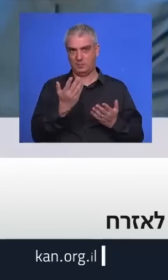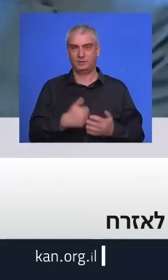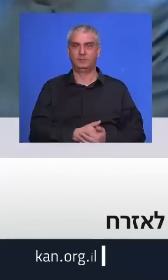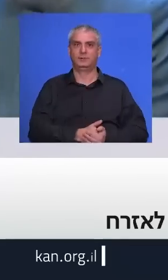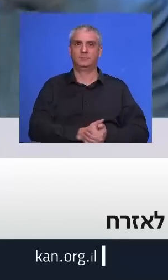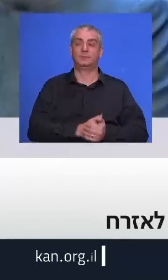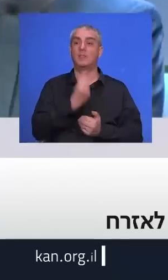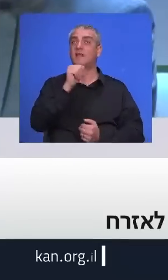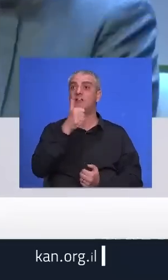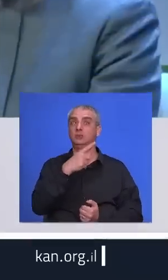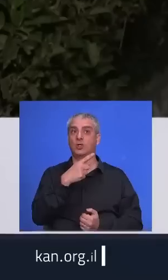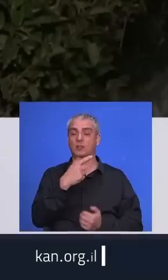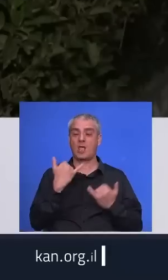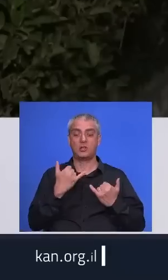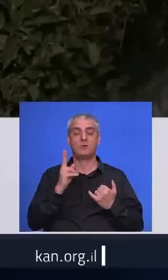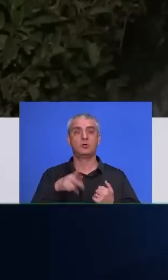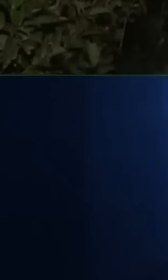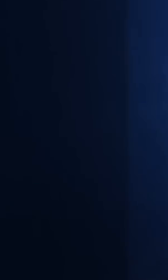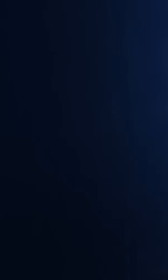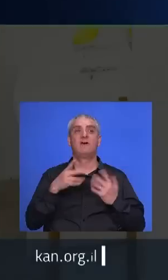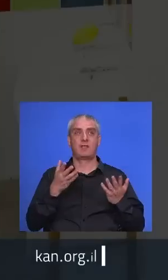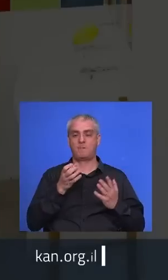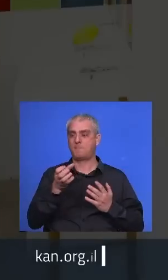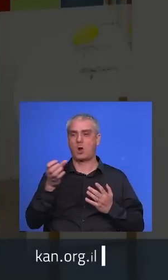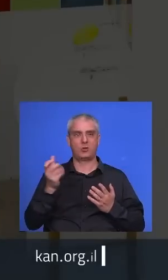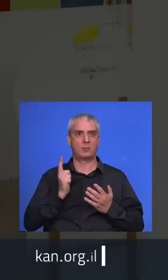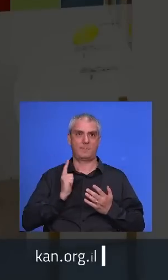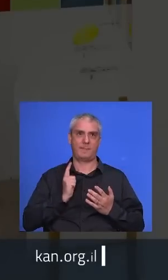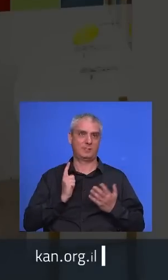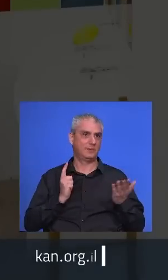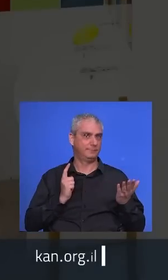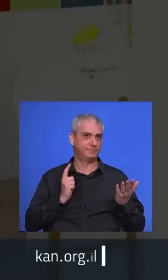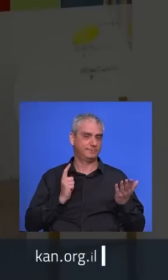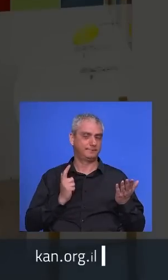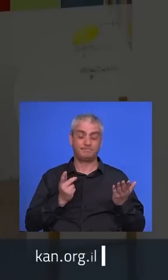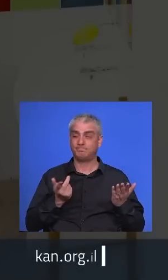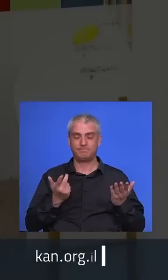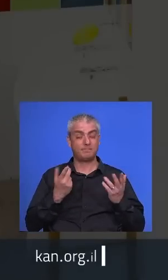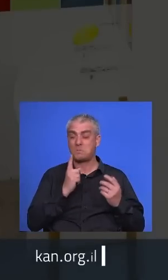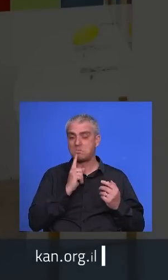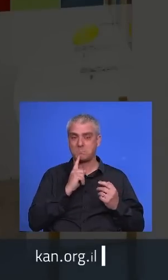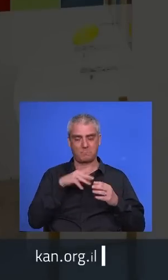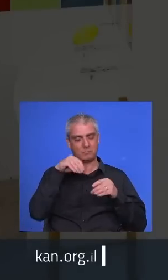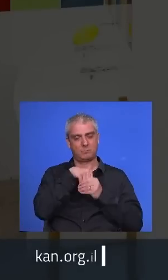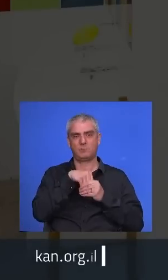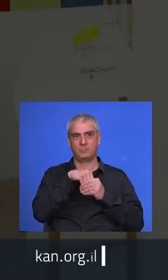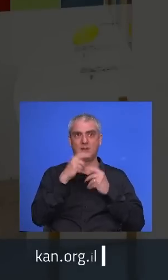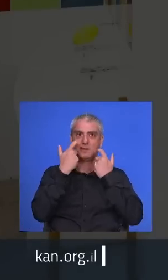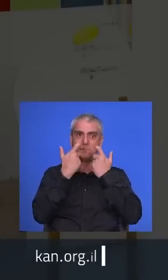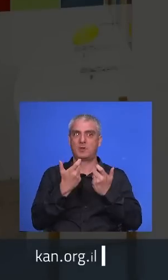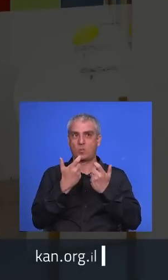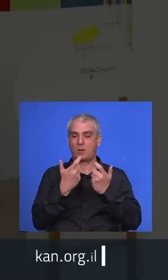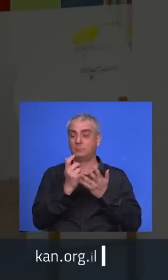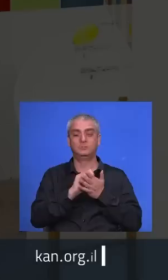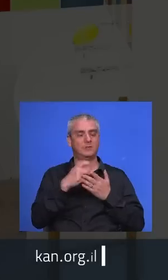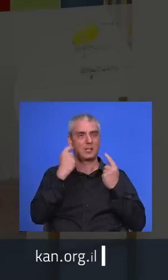הדבר הראשון, היום יש אלפי מעונות פרטיים כאלה, מיעוטם הקטן בכלל נכנס לפיקוח, במשרד החינוך